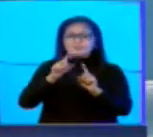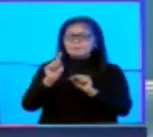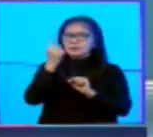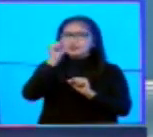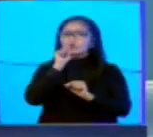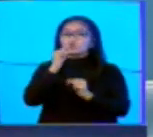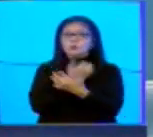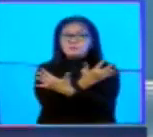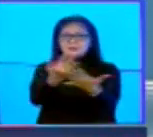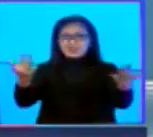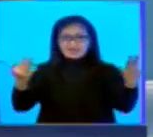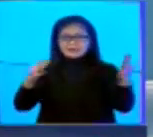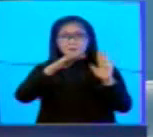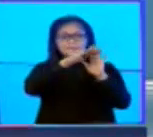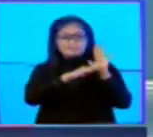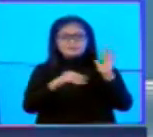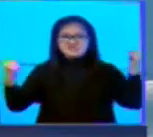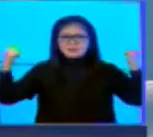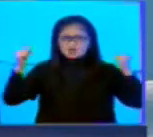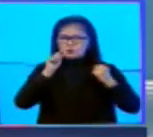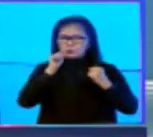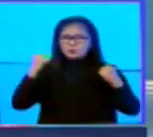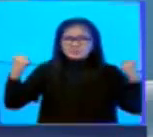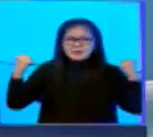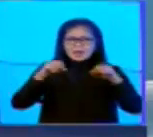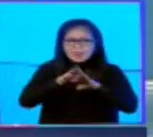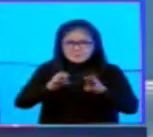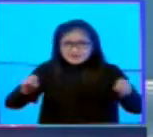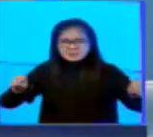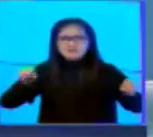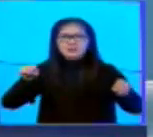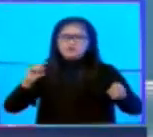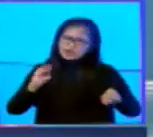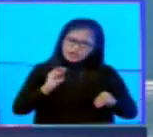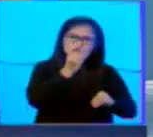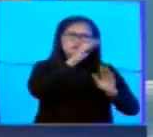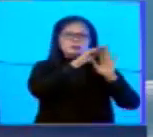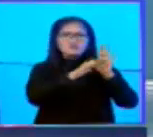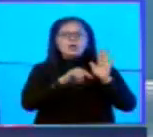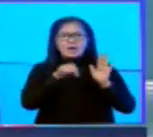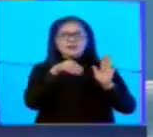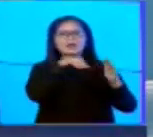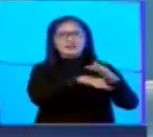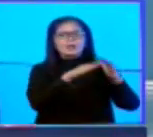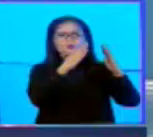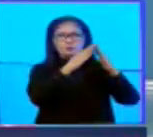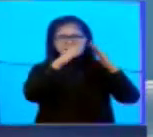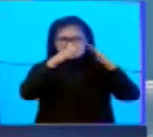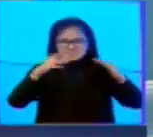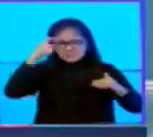masyarakat. Protokol kesehatan bagi tenaga kesehatan dan masyarakat harus ditaati saat berada di puskesmas agar tidak terpapar virus